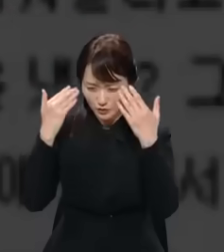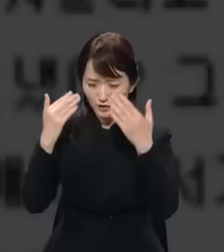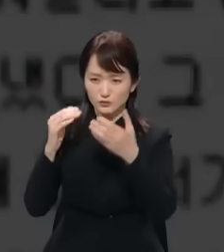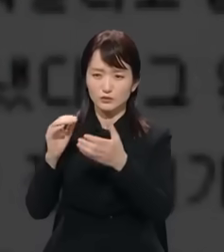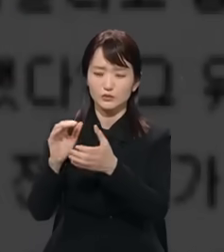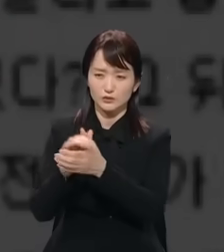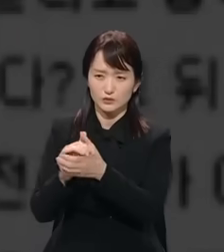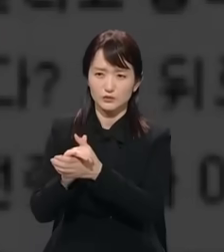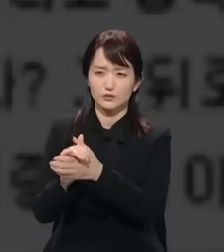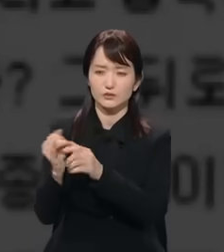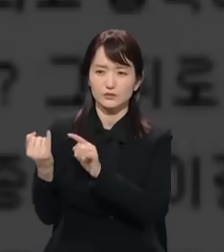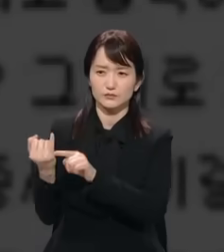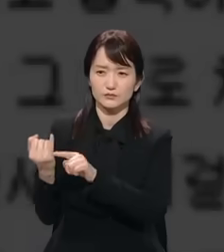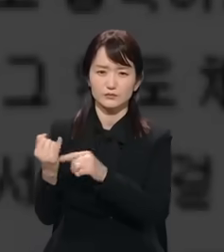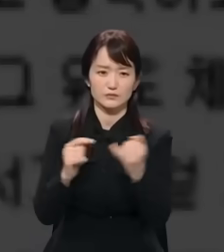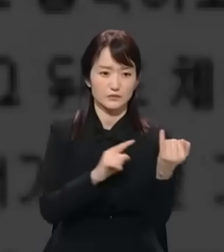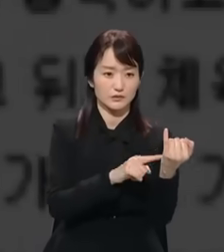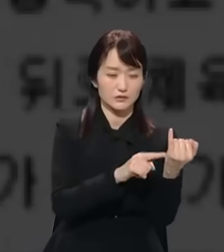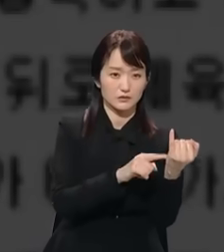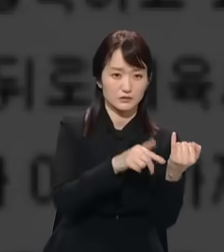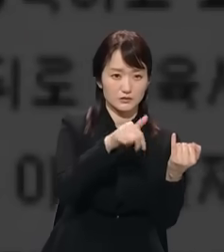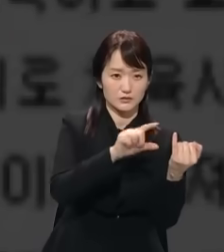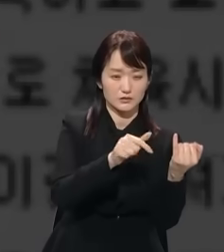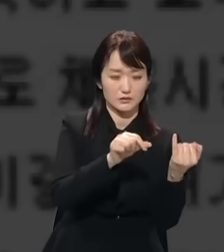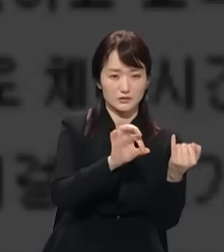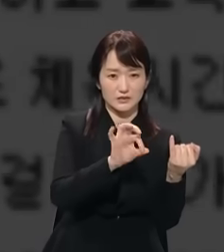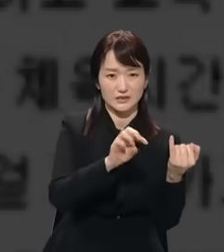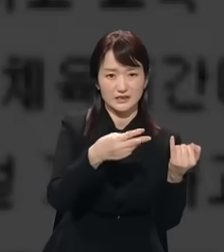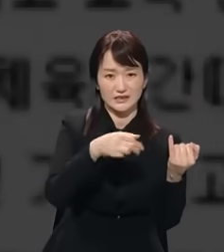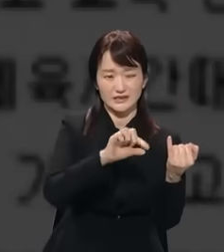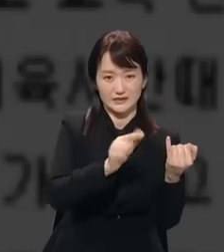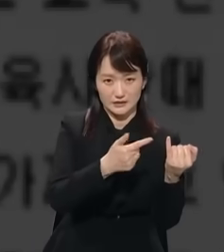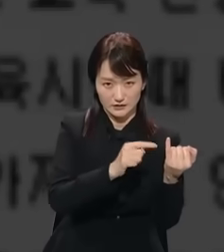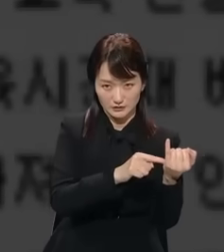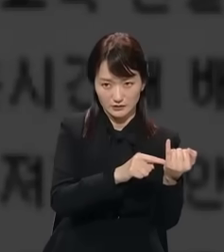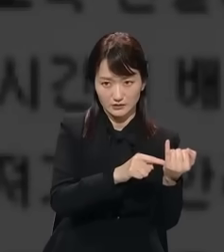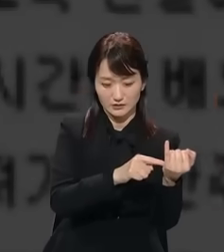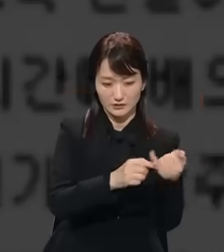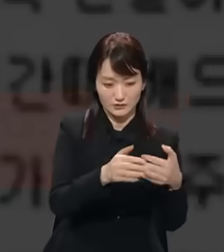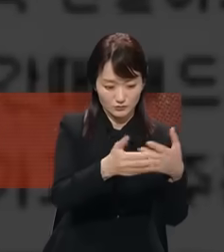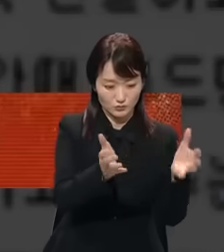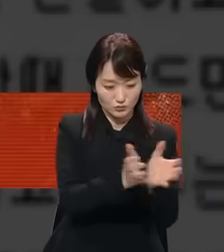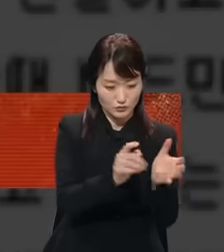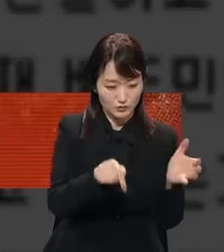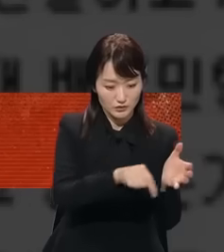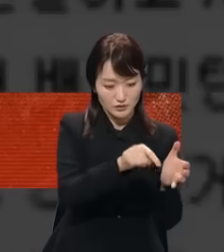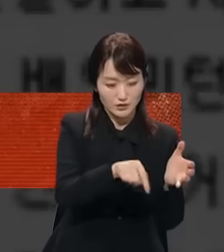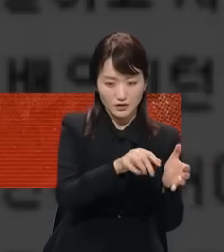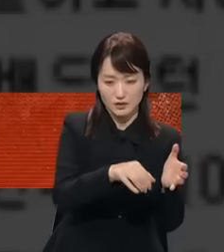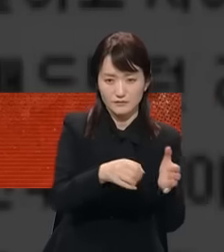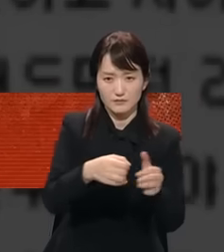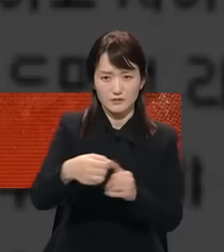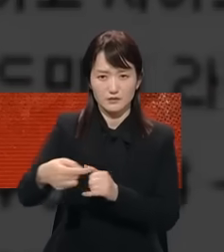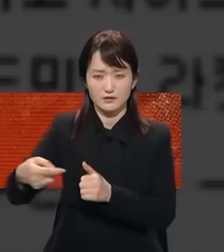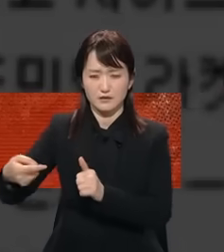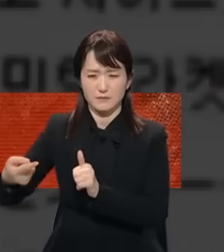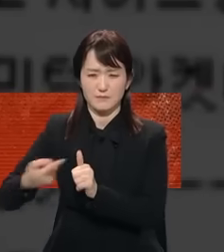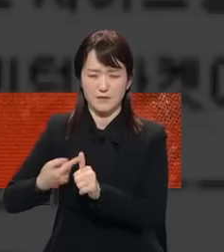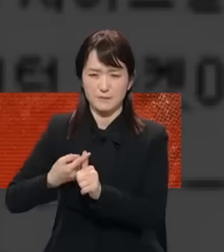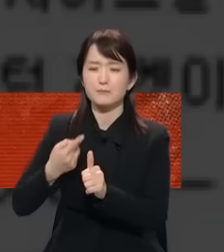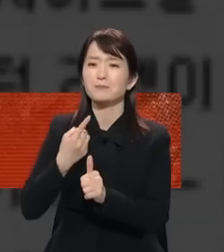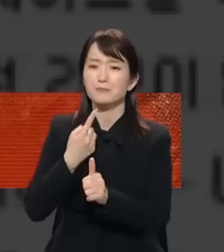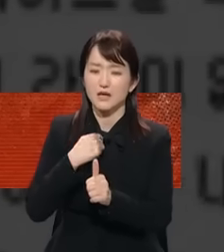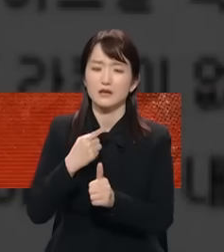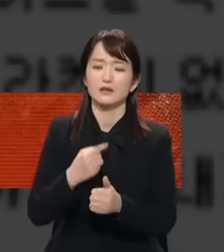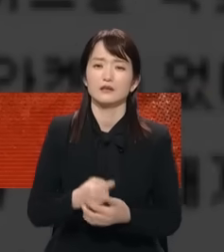전종서 씨는 그 일진이었다 그래서 그쪽으로부터 무리로부터 몰매를 맞은 적이 있다 이렇게 얘기를 했습니다 그래서 이제